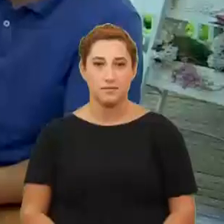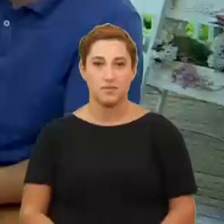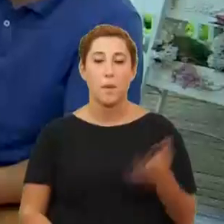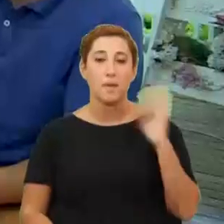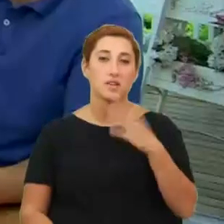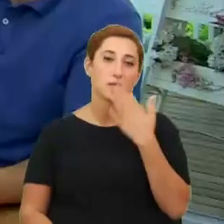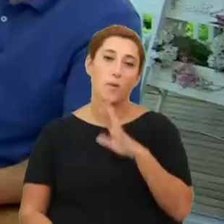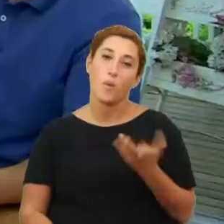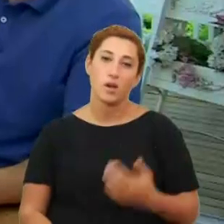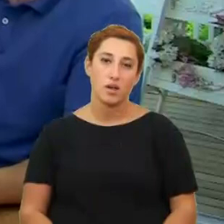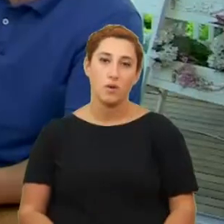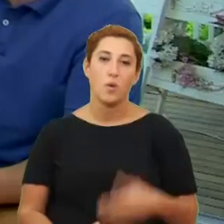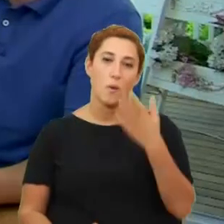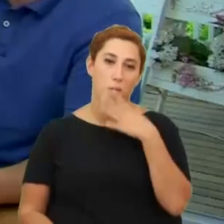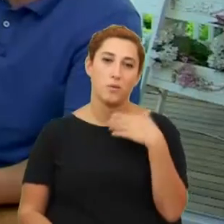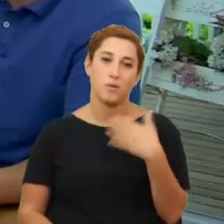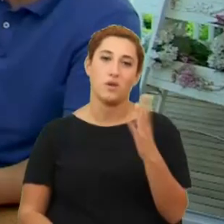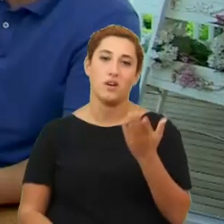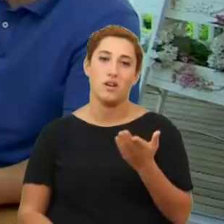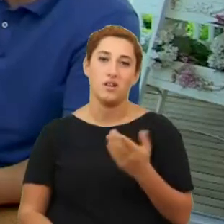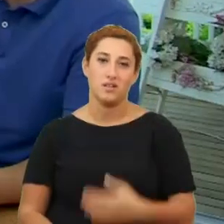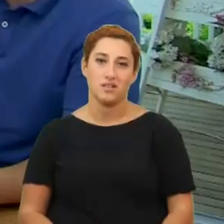Yok başka yok yani. Yok artık.